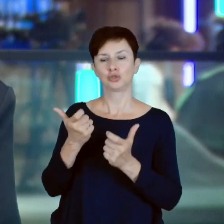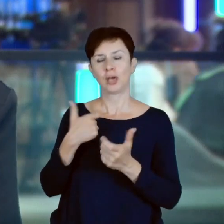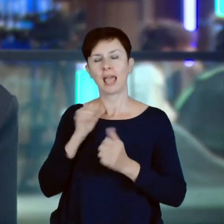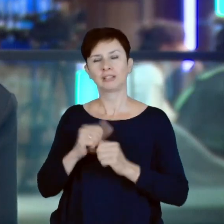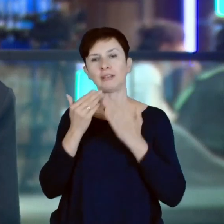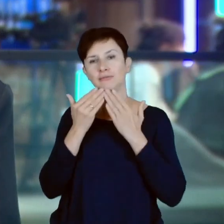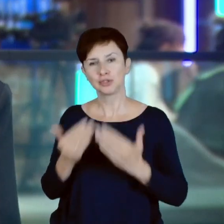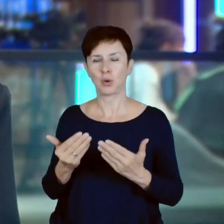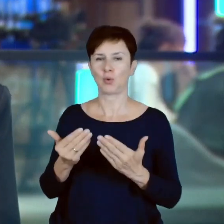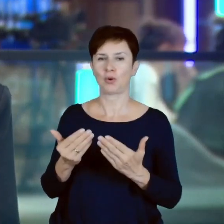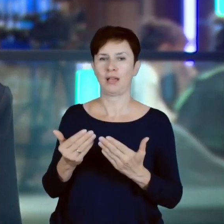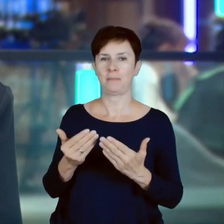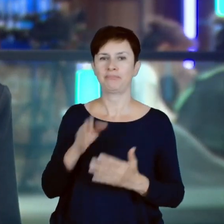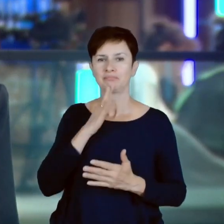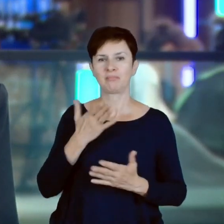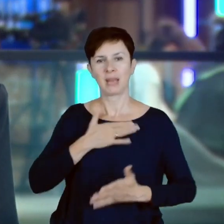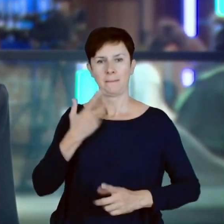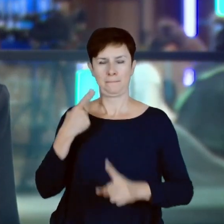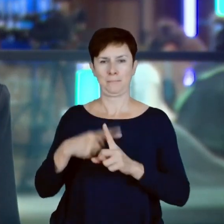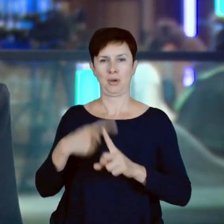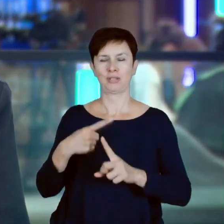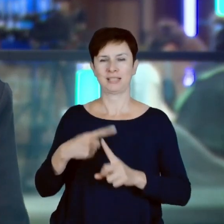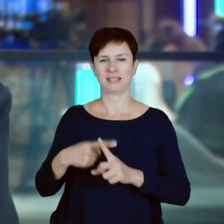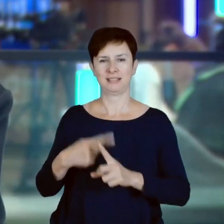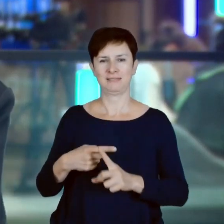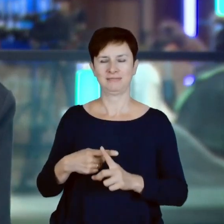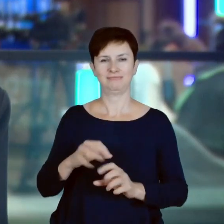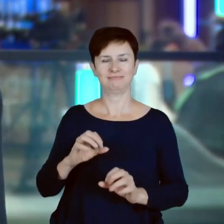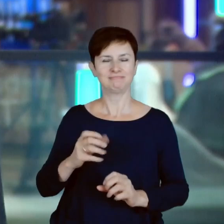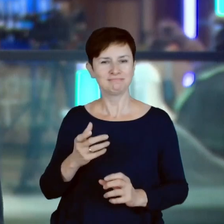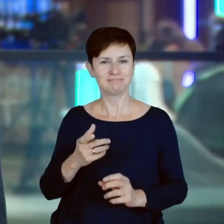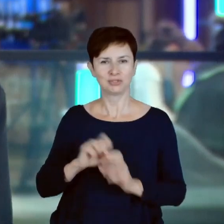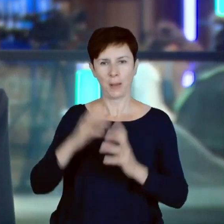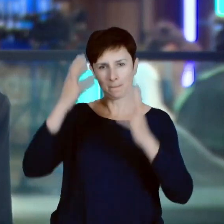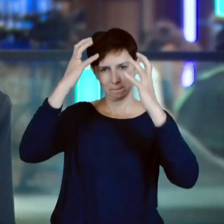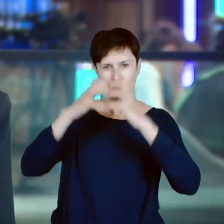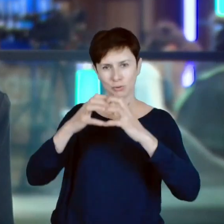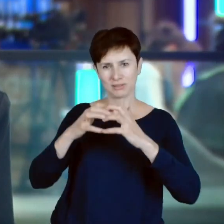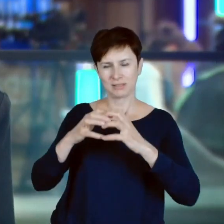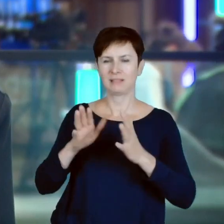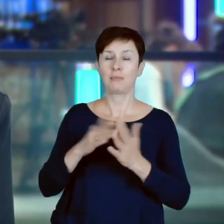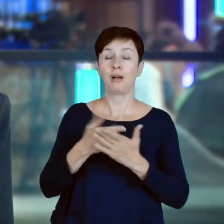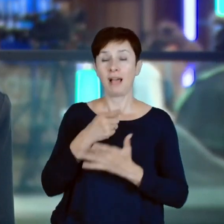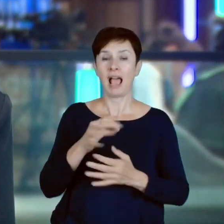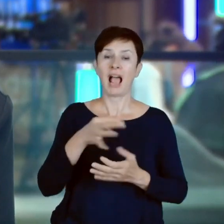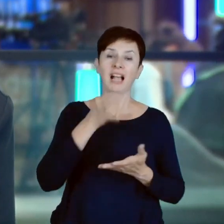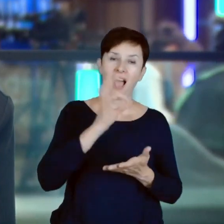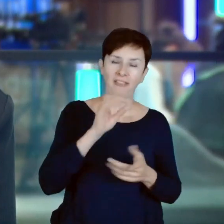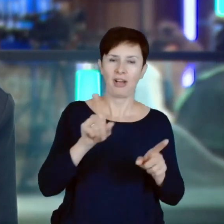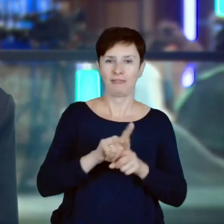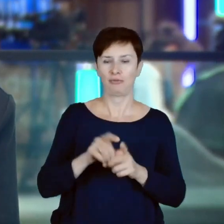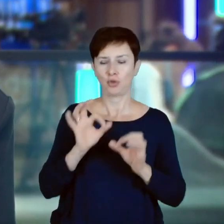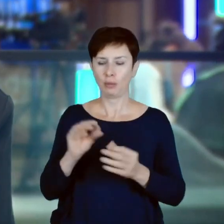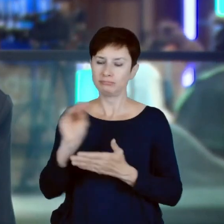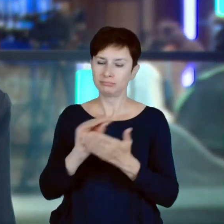nastawią dobrze, taki zastrzyk fajnych neuroprzekaźników w mózgu, żeby oprócz tej kawy fajnie cię przygotować na jeden